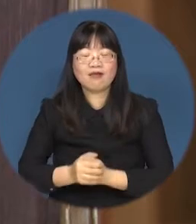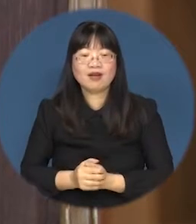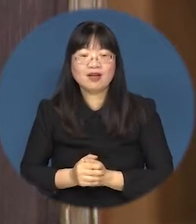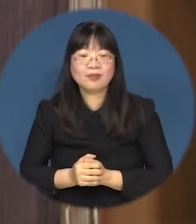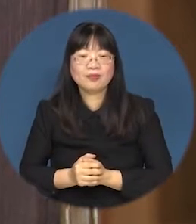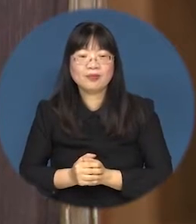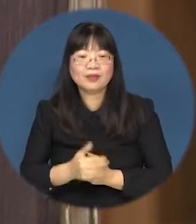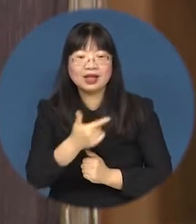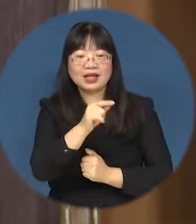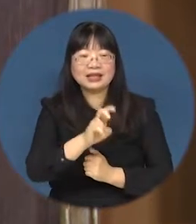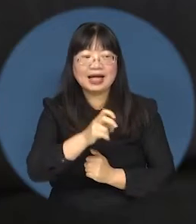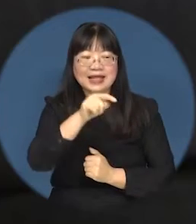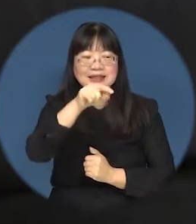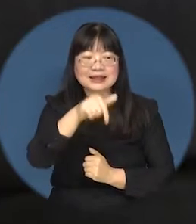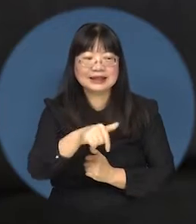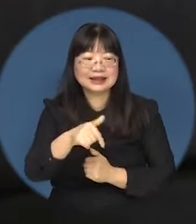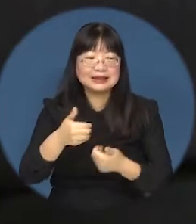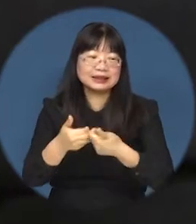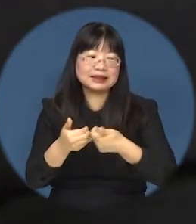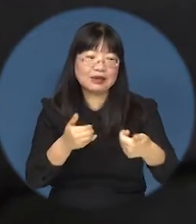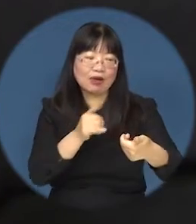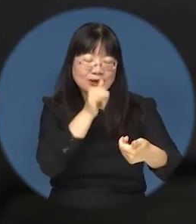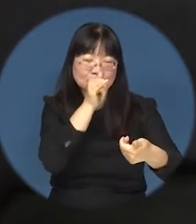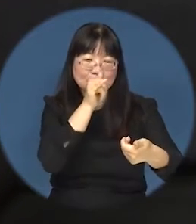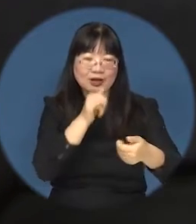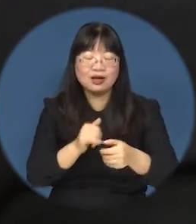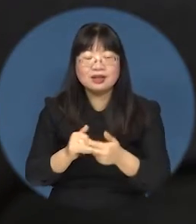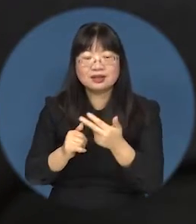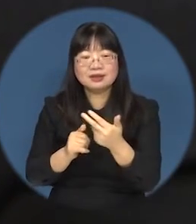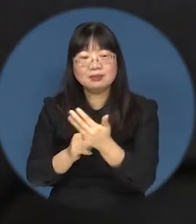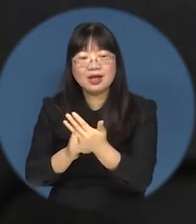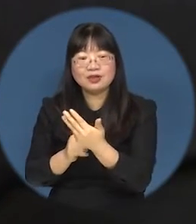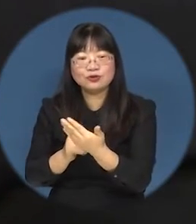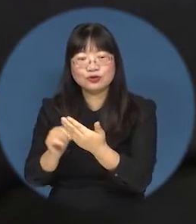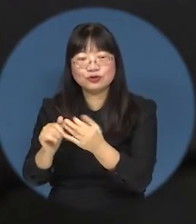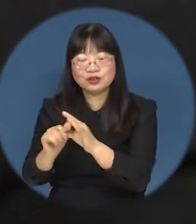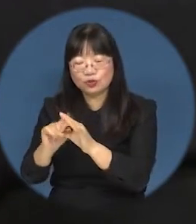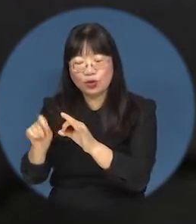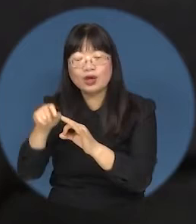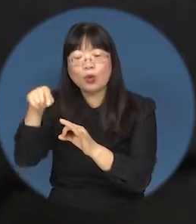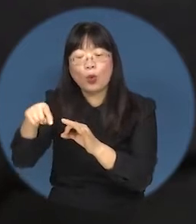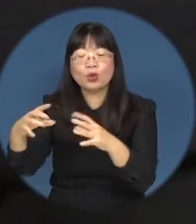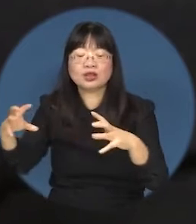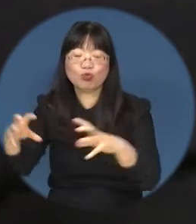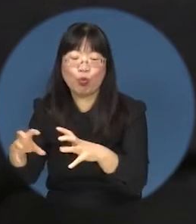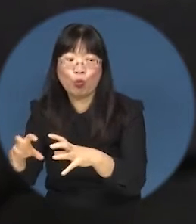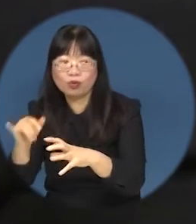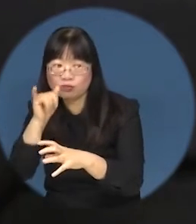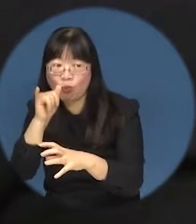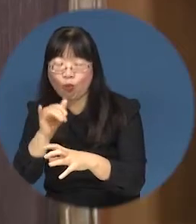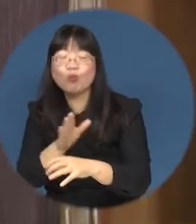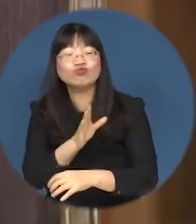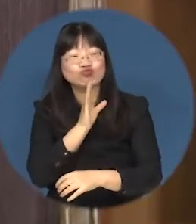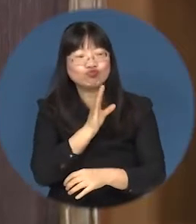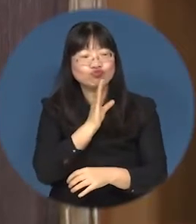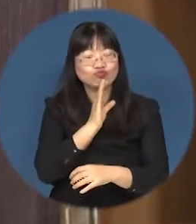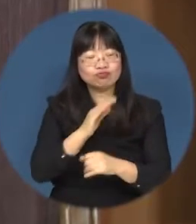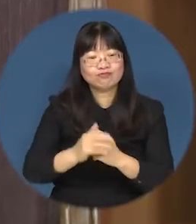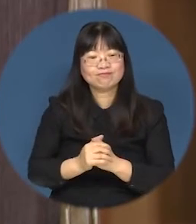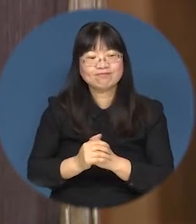이제 남극으로 떠나는 거죠. 바로 그 7, 8, 9, 10월 때는 그 지역에만 모여 그렇죠. 있어요. 예, 그때 모여 있습니다. 그러면 이제